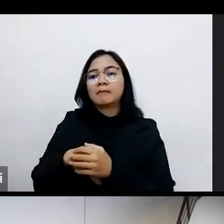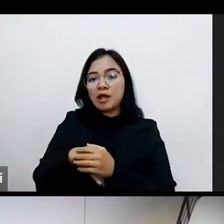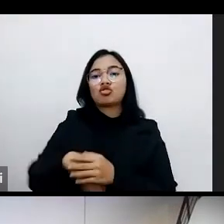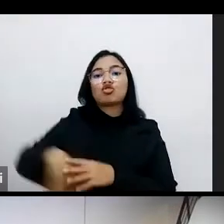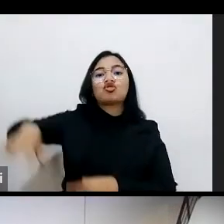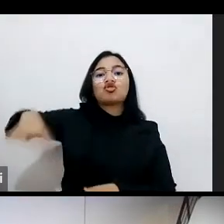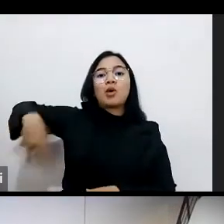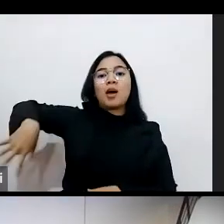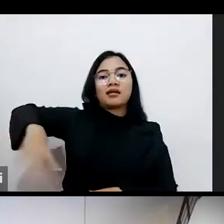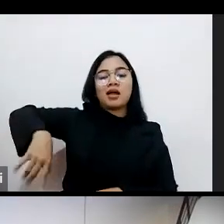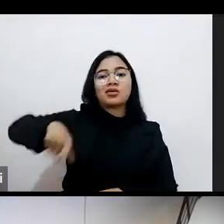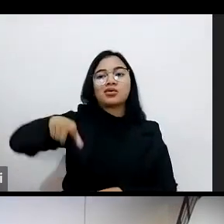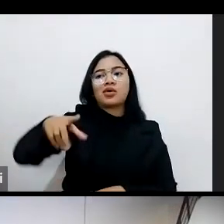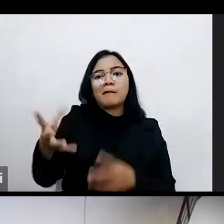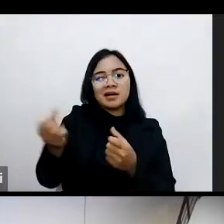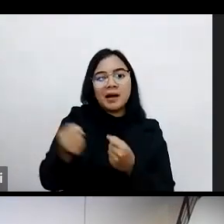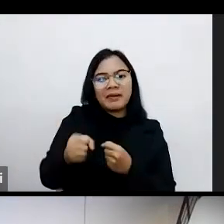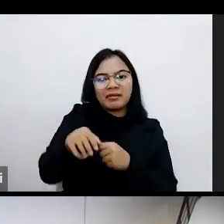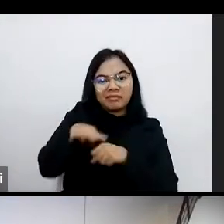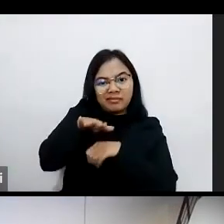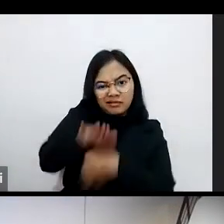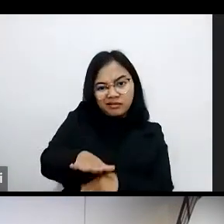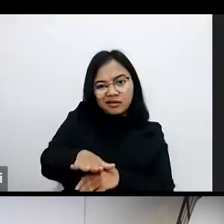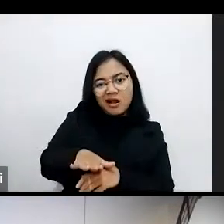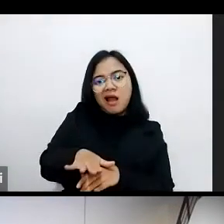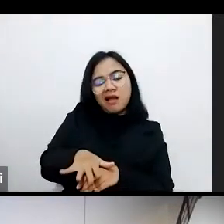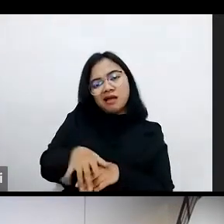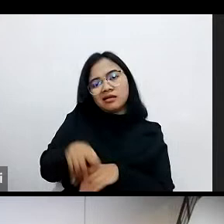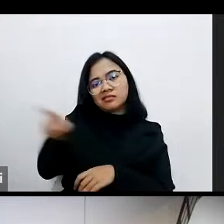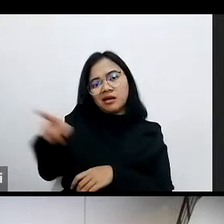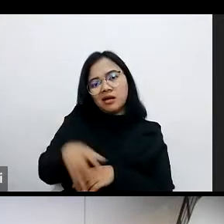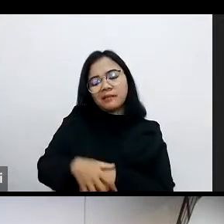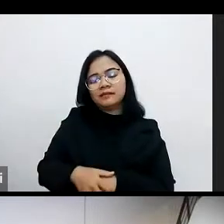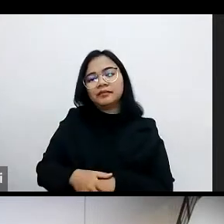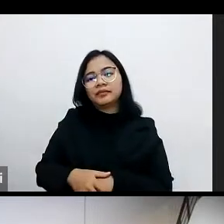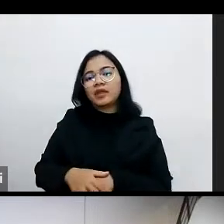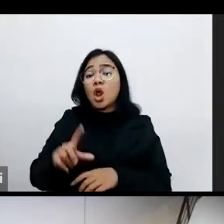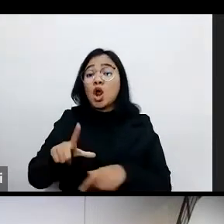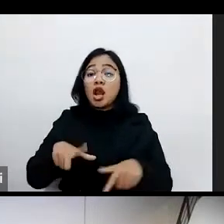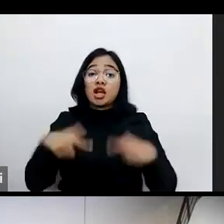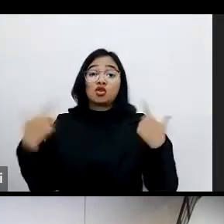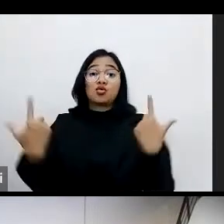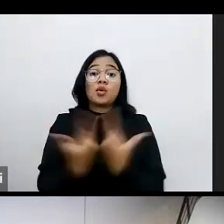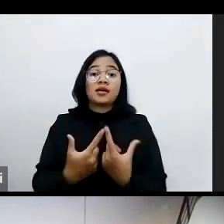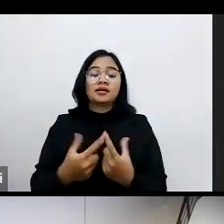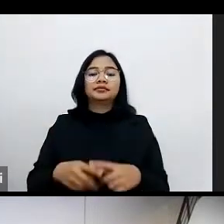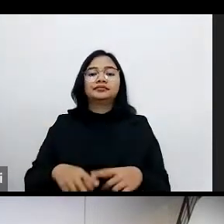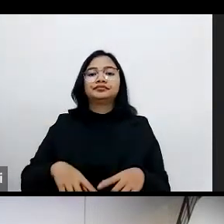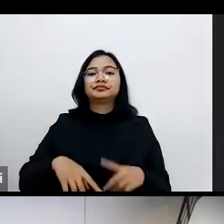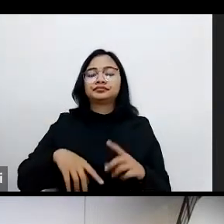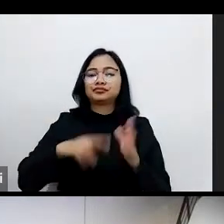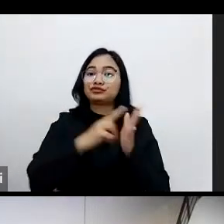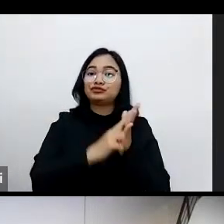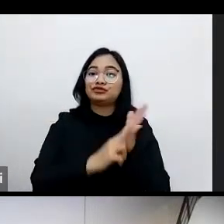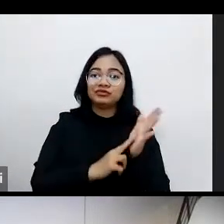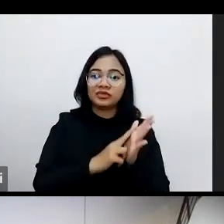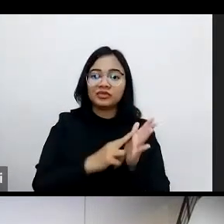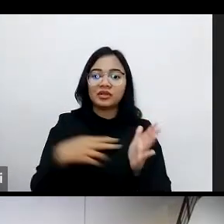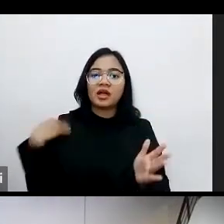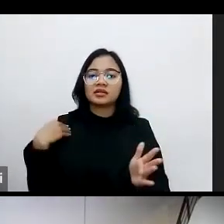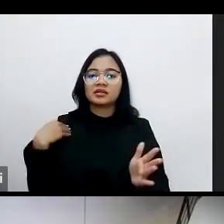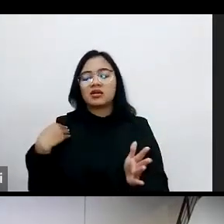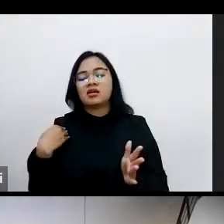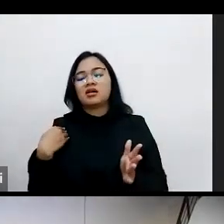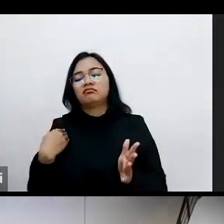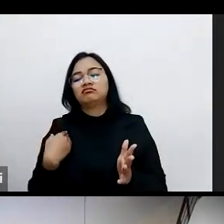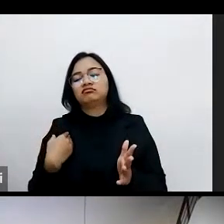mendapat tekanan di sana. Jadi memang kalau di lingkungan kampus, ya karena memang ada konsensus yang tidak tertulis bahwa